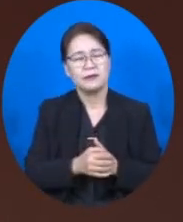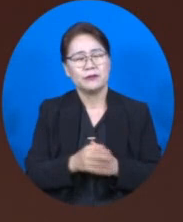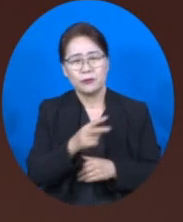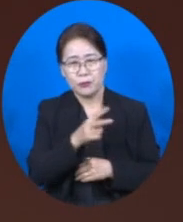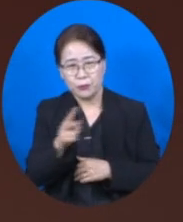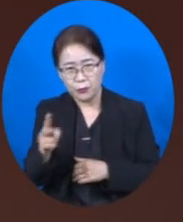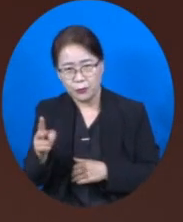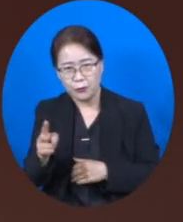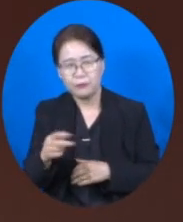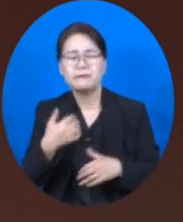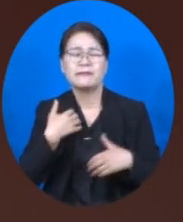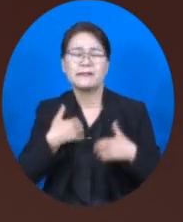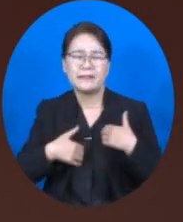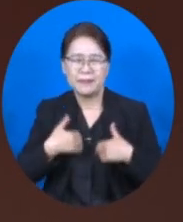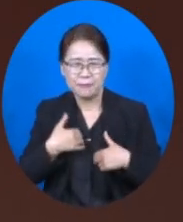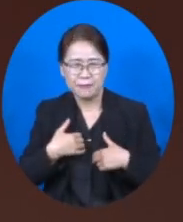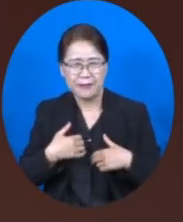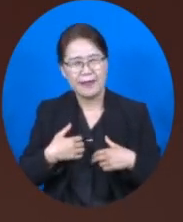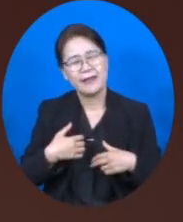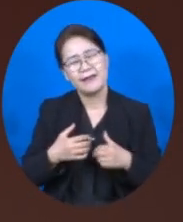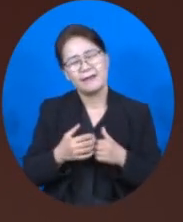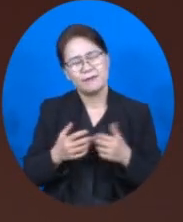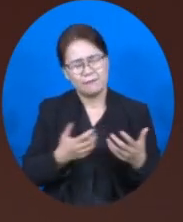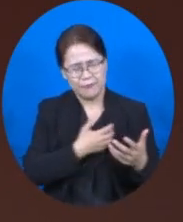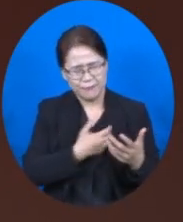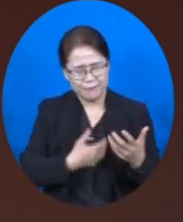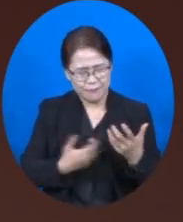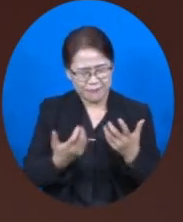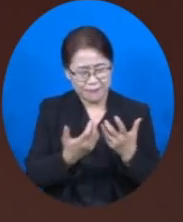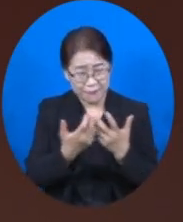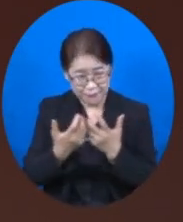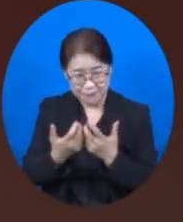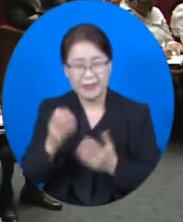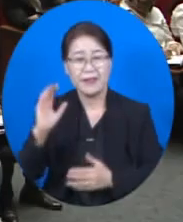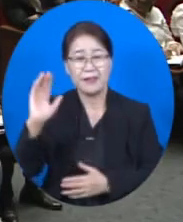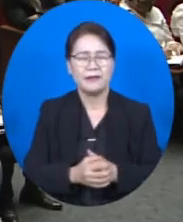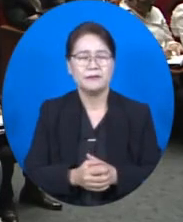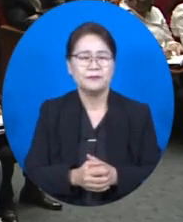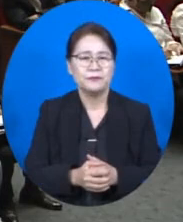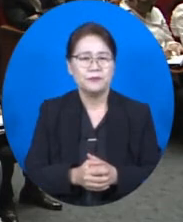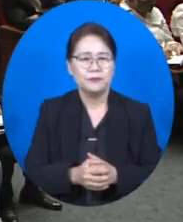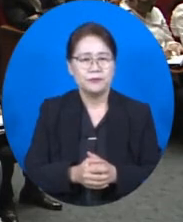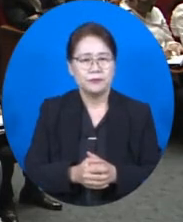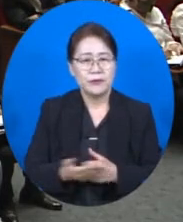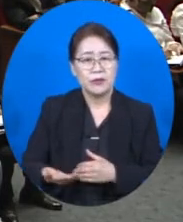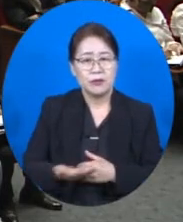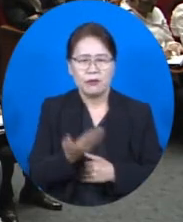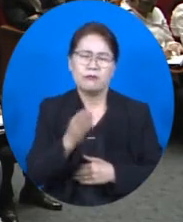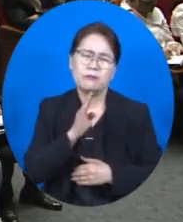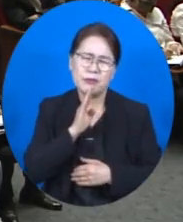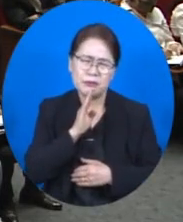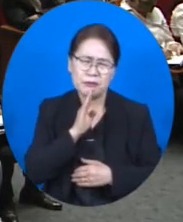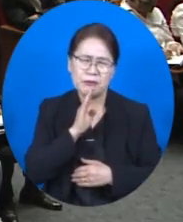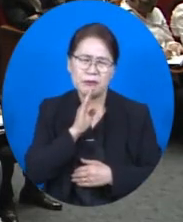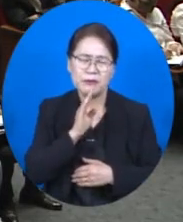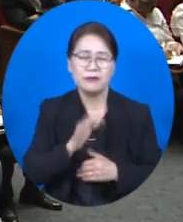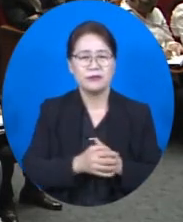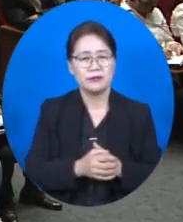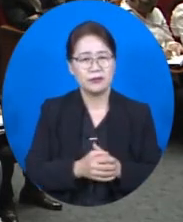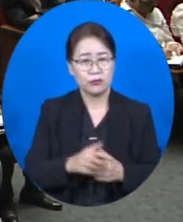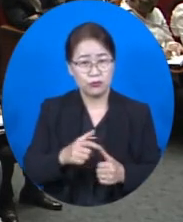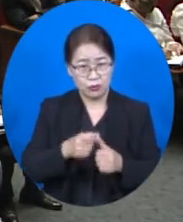바로 기쁨과 즐거움이 임한다는 것입니다 여러분 그렇습니다